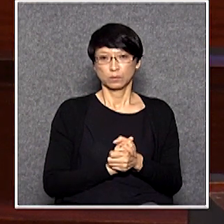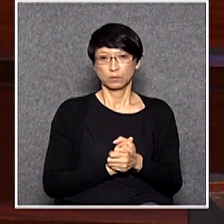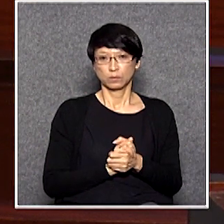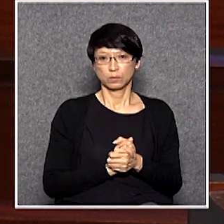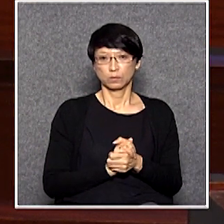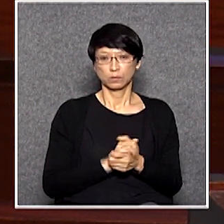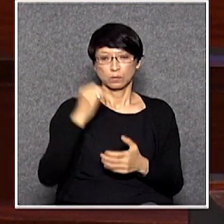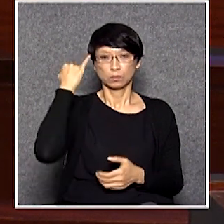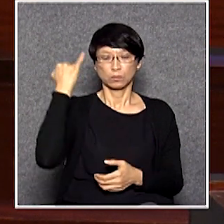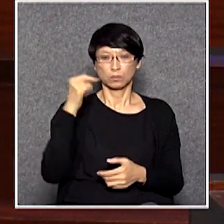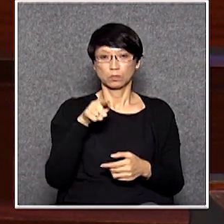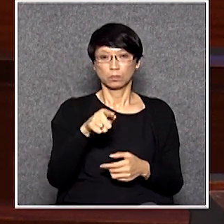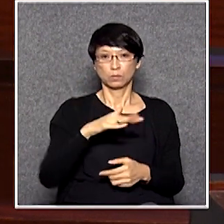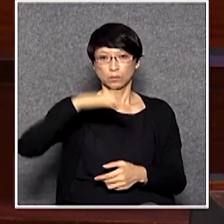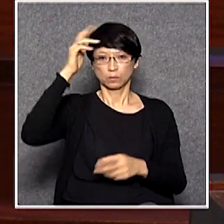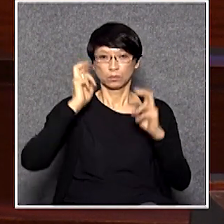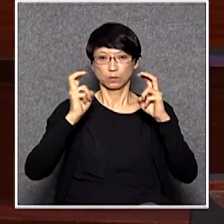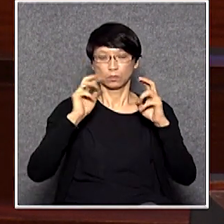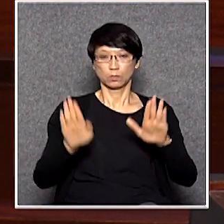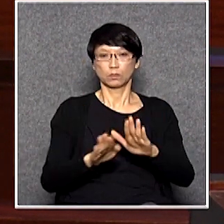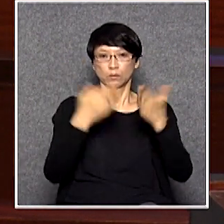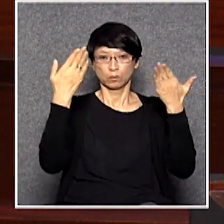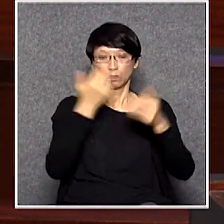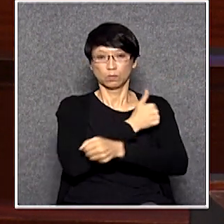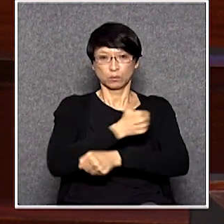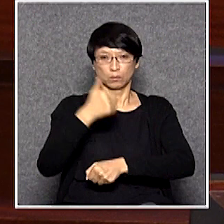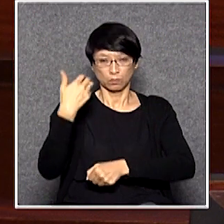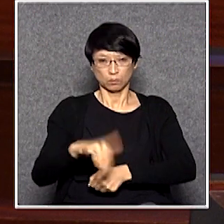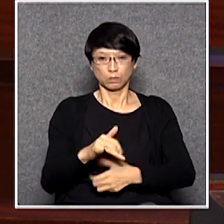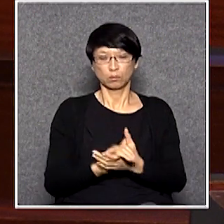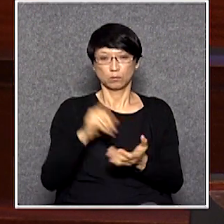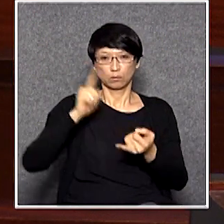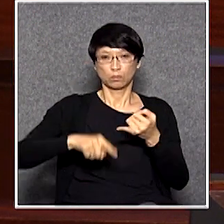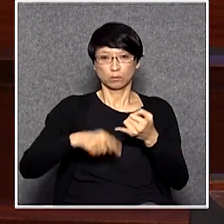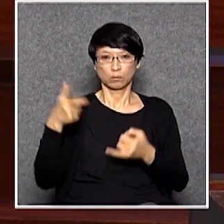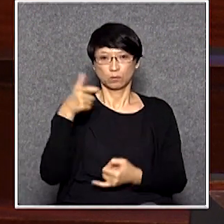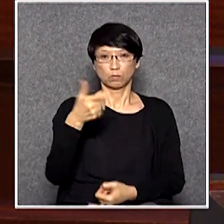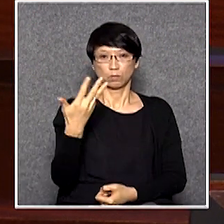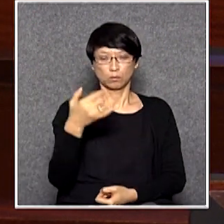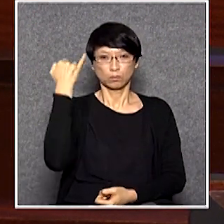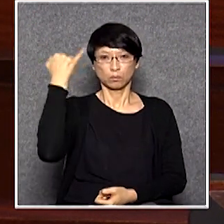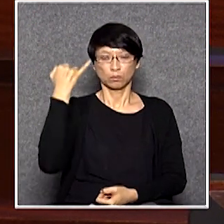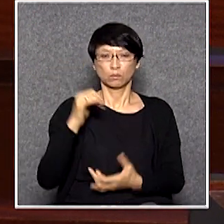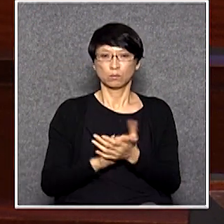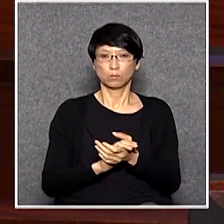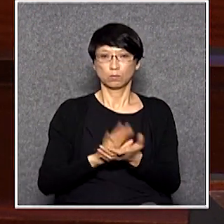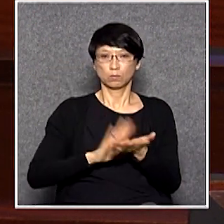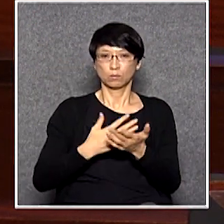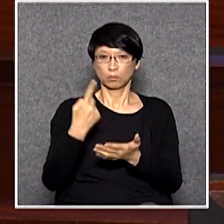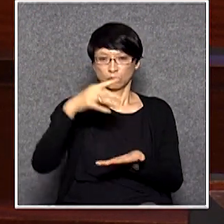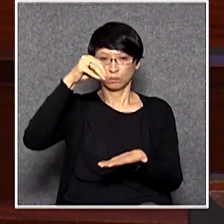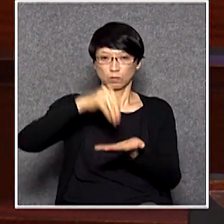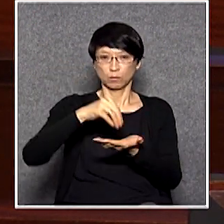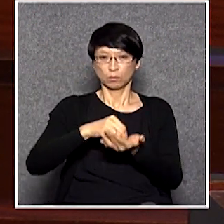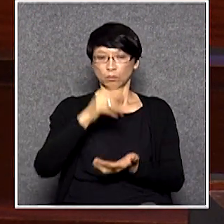知道高鐵何時竣工，最終造價是多少，唯一可以肯定的是港鐵及政